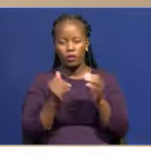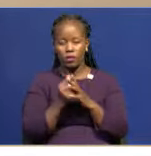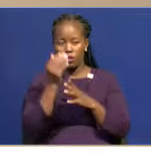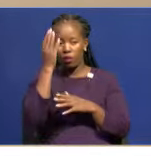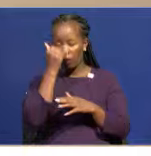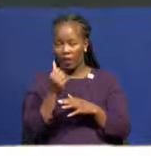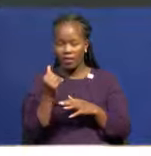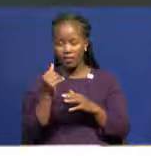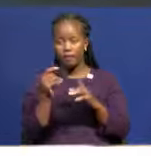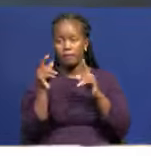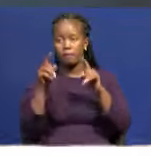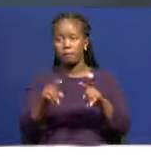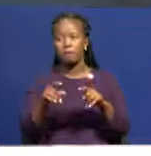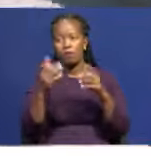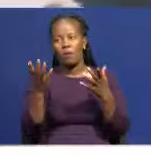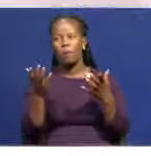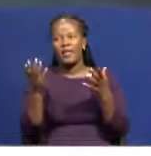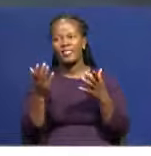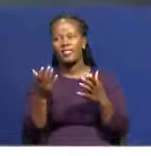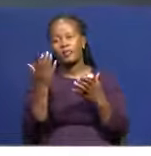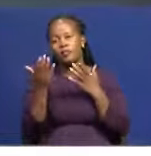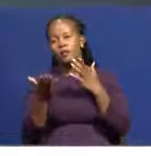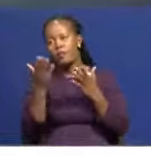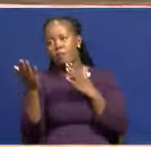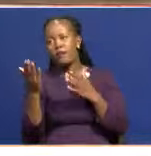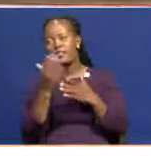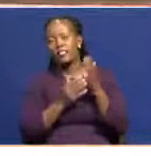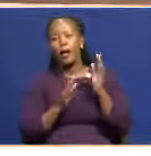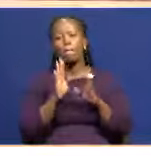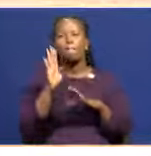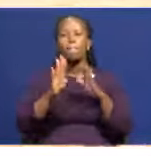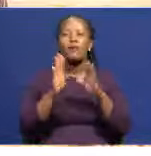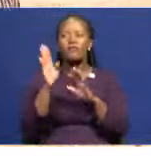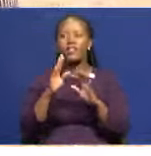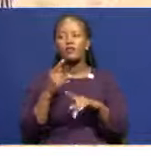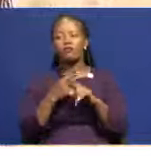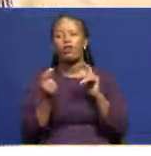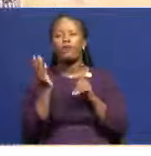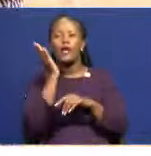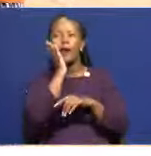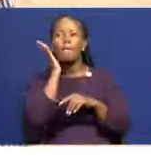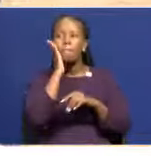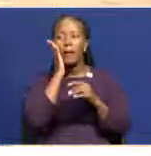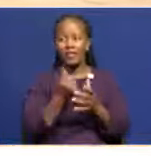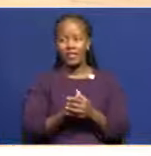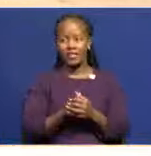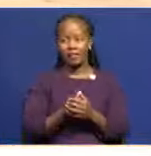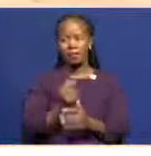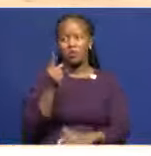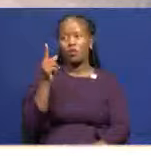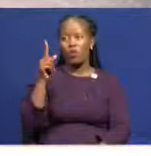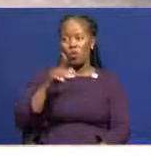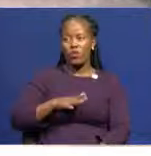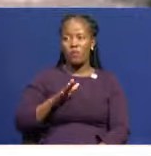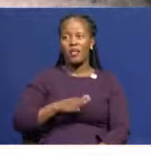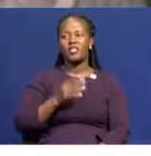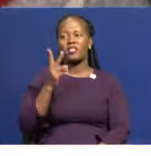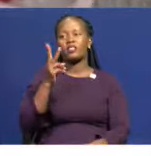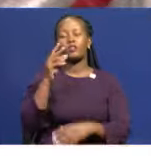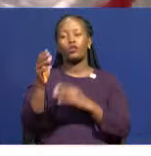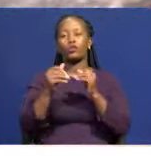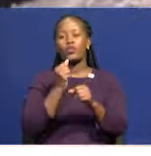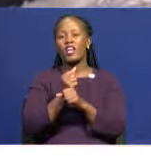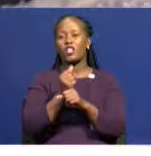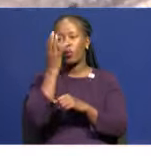up some behaviors from their mothers. Winnie Okida anatumikia kifungo cha miaka 2 kwa kosa la kutowajali watoto